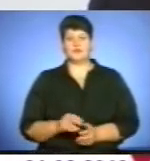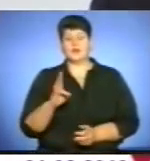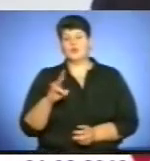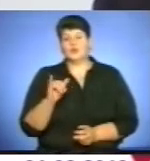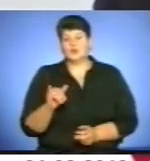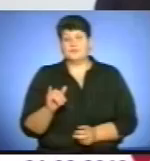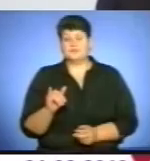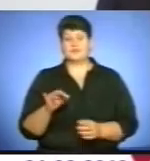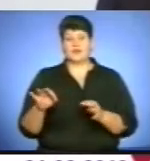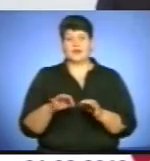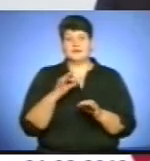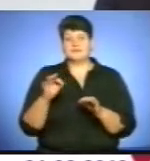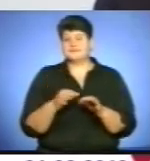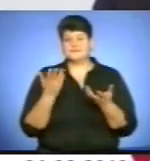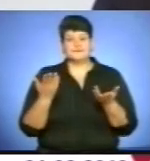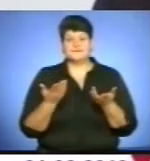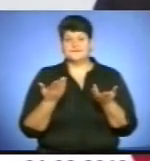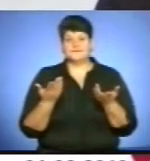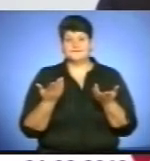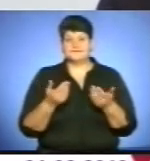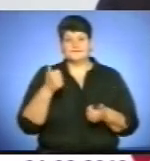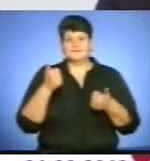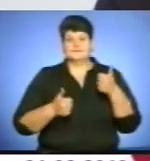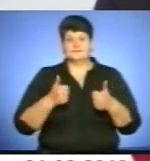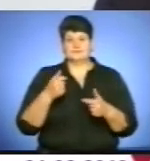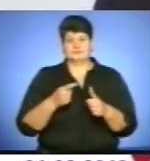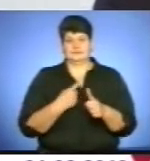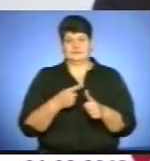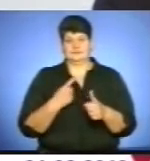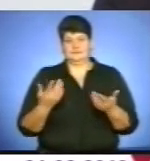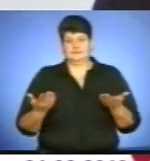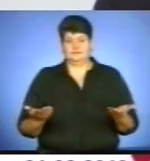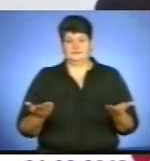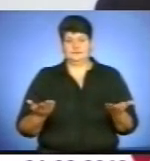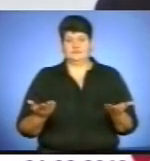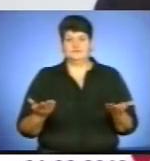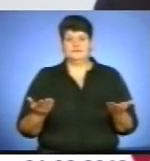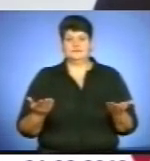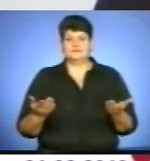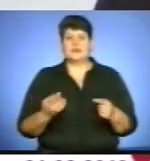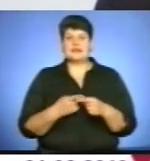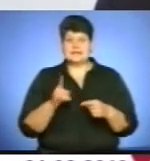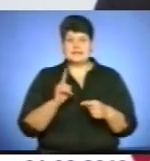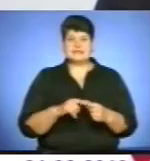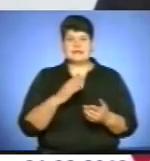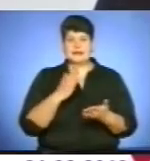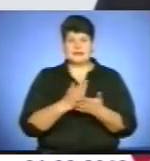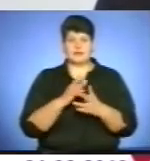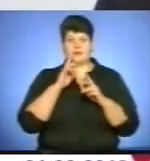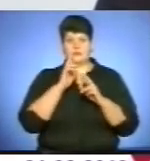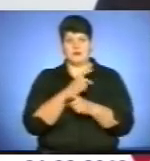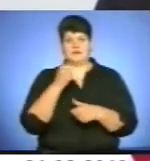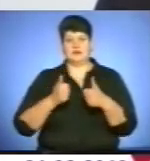білими нитками шитий, що вони конкуренти. Тому оце є спотворення тендеру. Державні кошти повинні